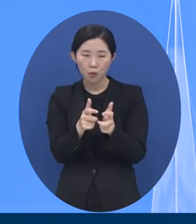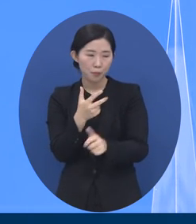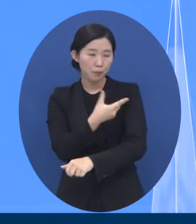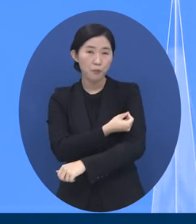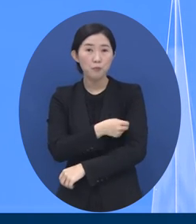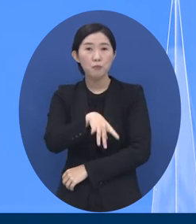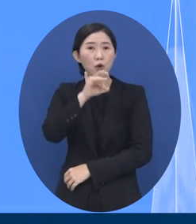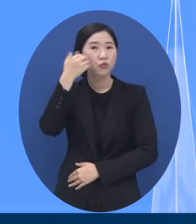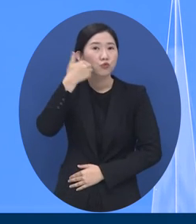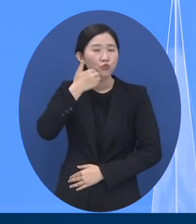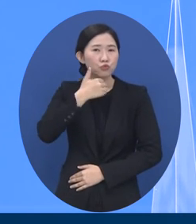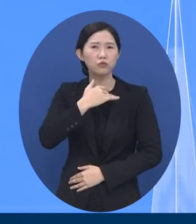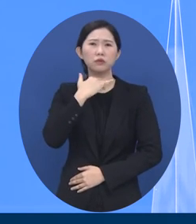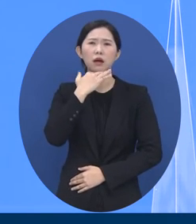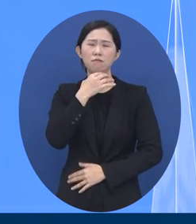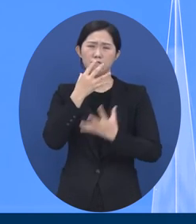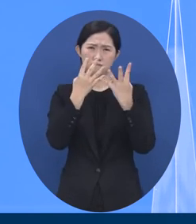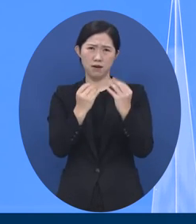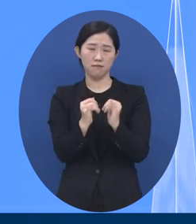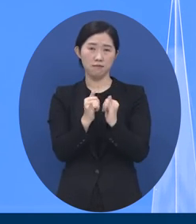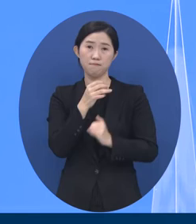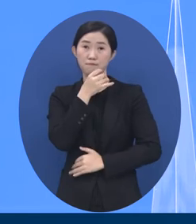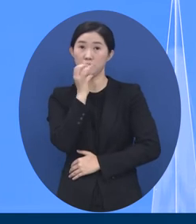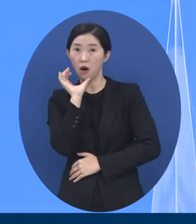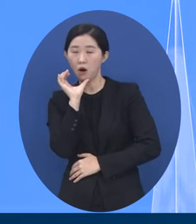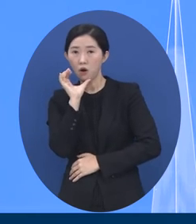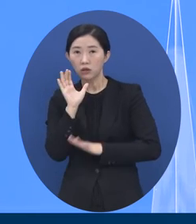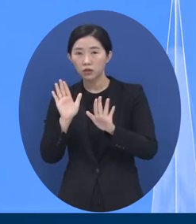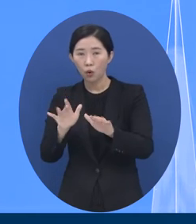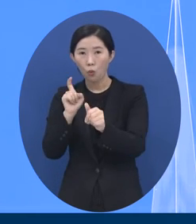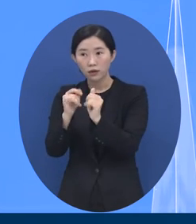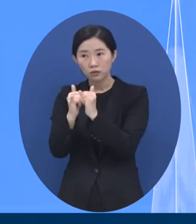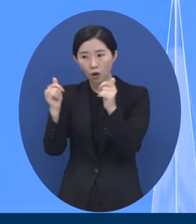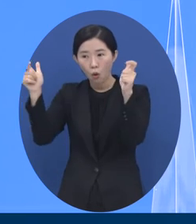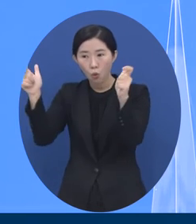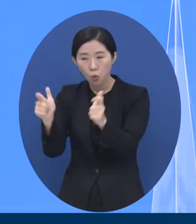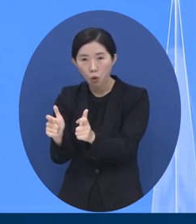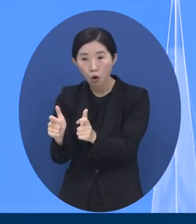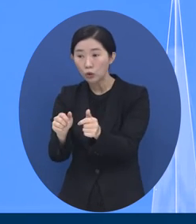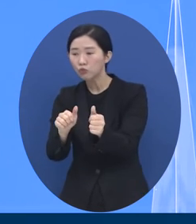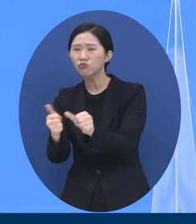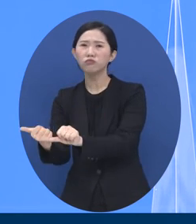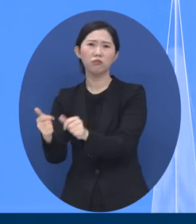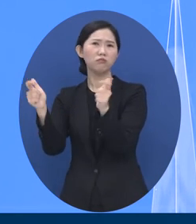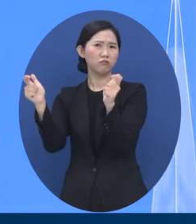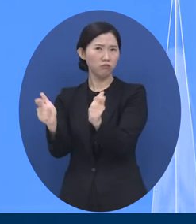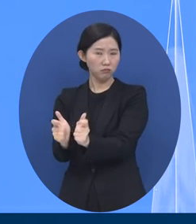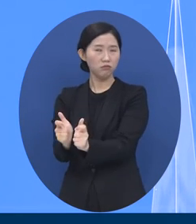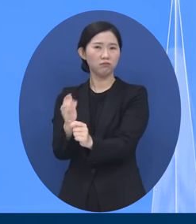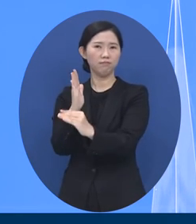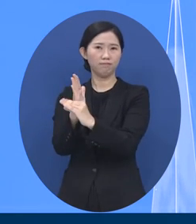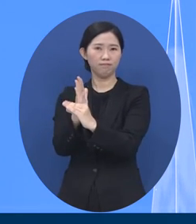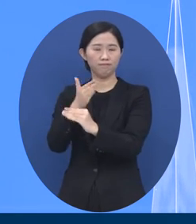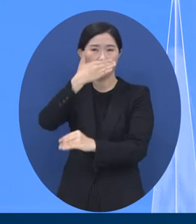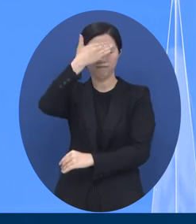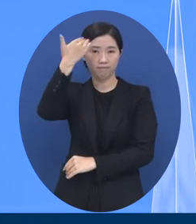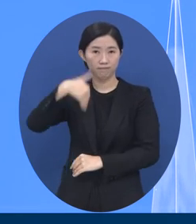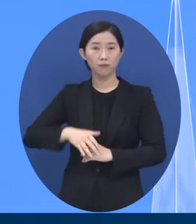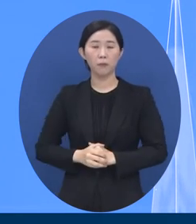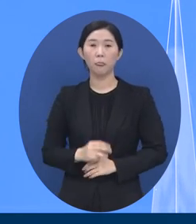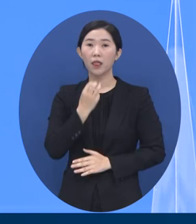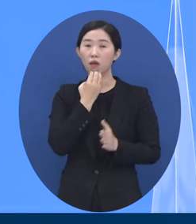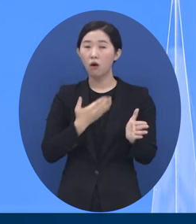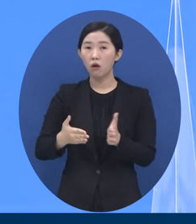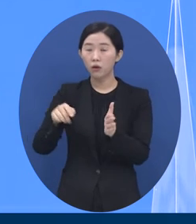감염이 뚜렷이 감소하고 있고, 뒤이어 사망도 급격히 감소하고 있습니다. 도내 확진자